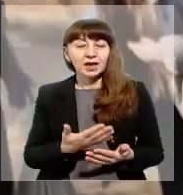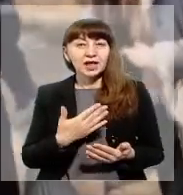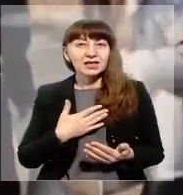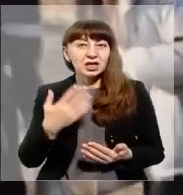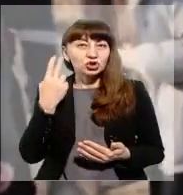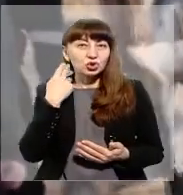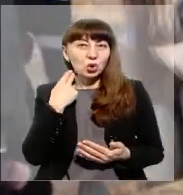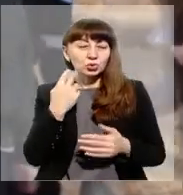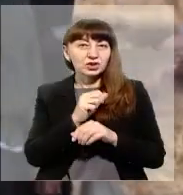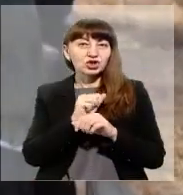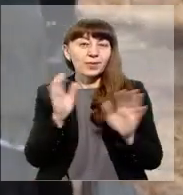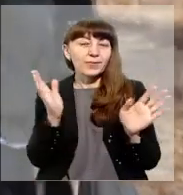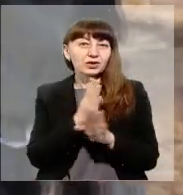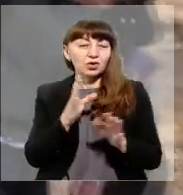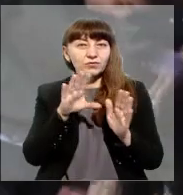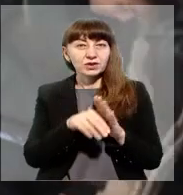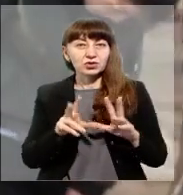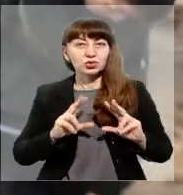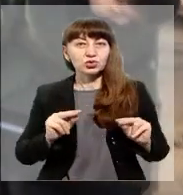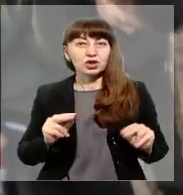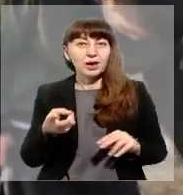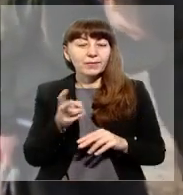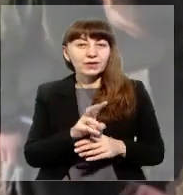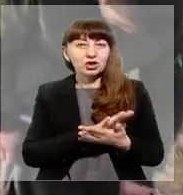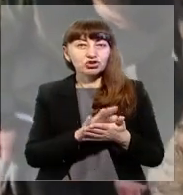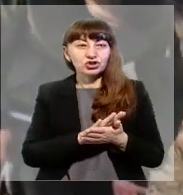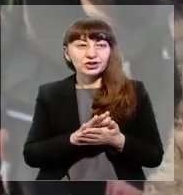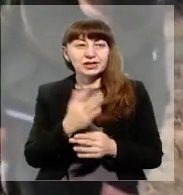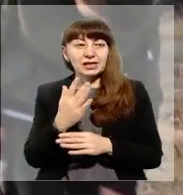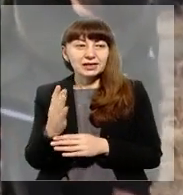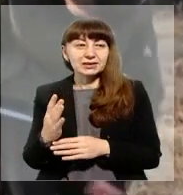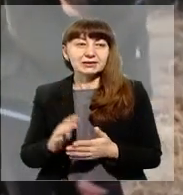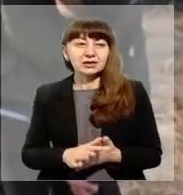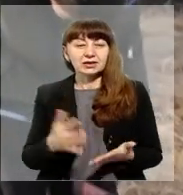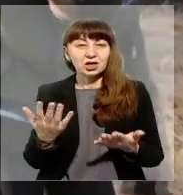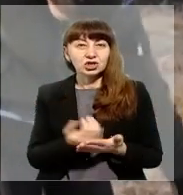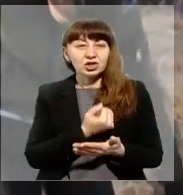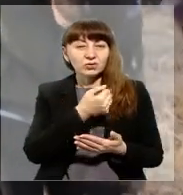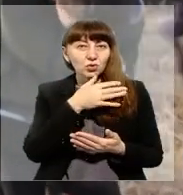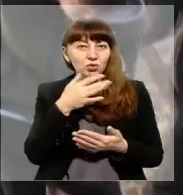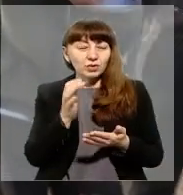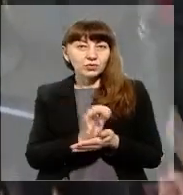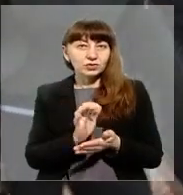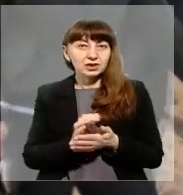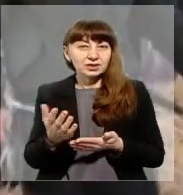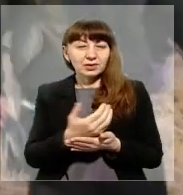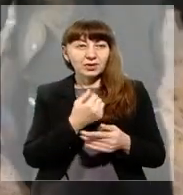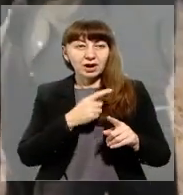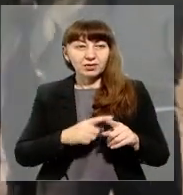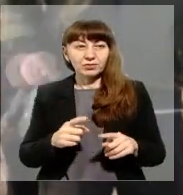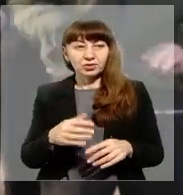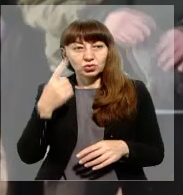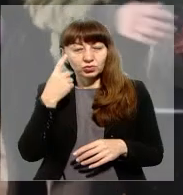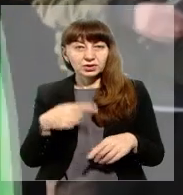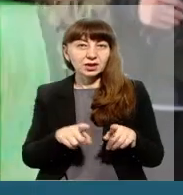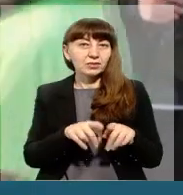Біз бүгін орманымызды әртүрлі қоқыстардан, бөтелкелерден тазартып жатырмыз. Іс-шараға 9, 10, 11 сынып оқушылары болып